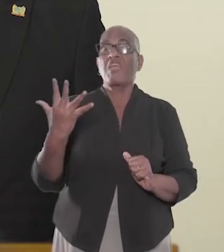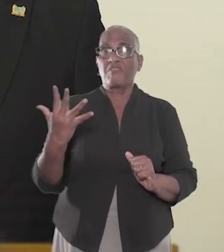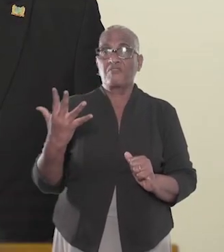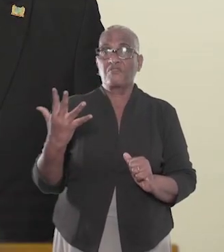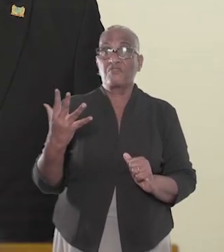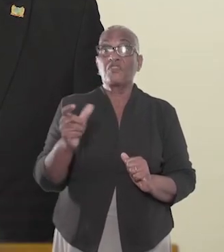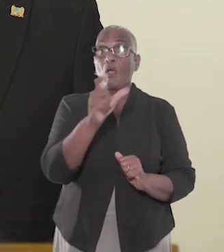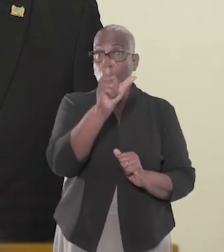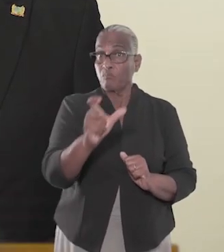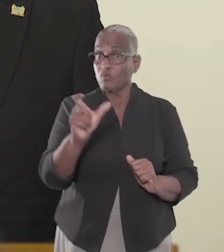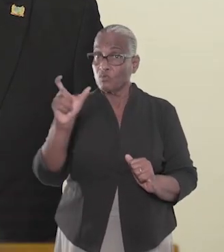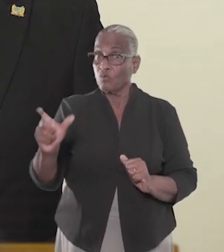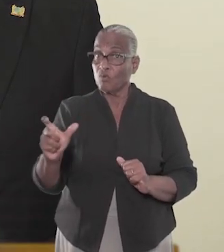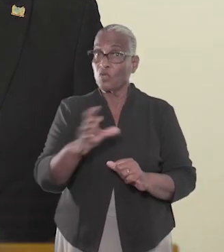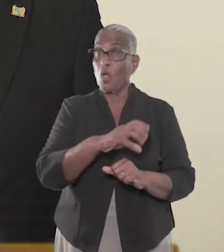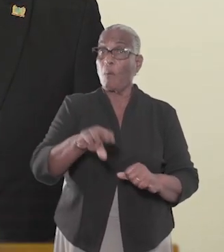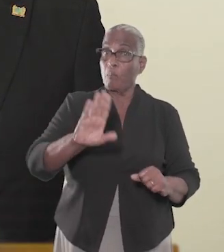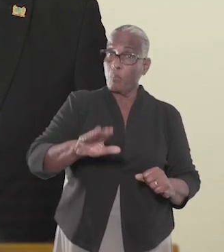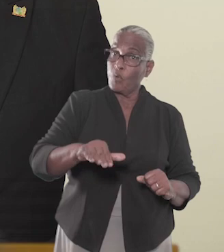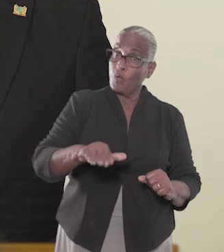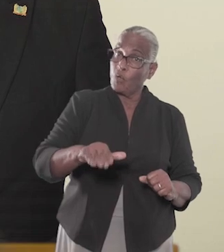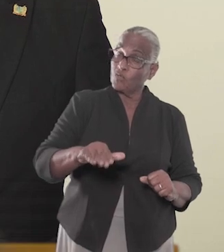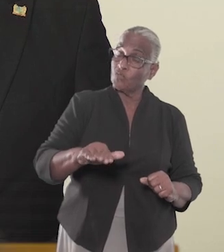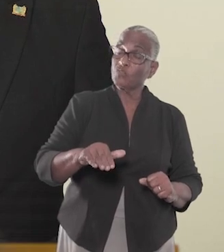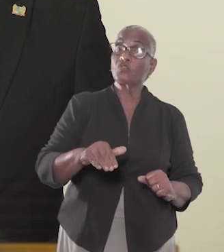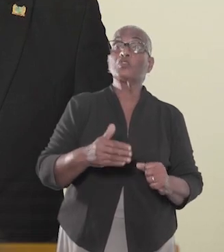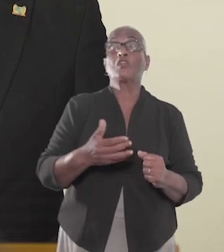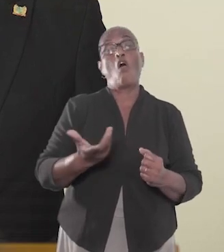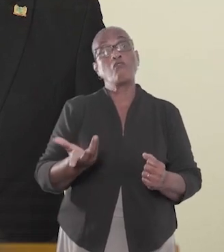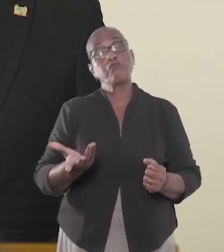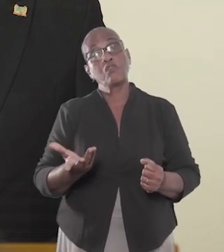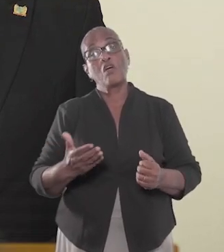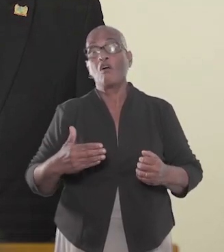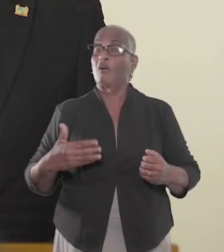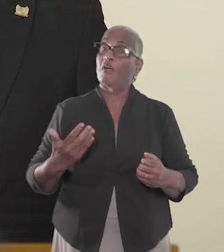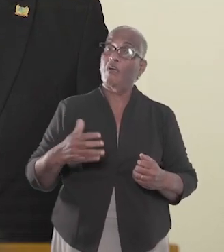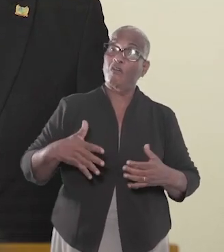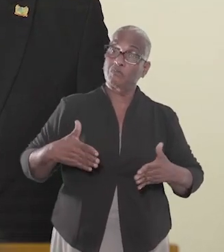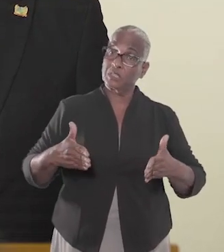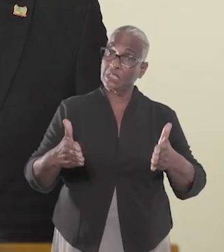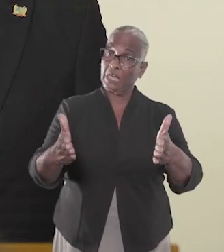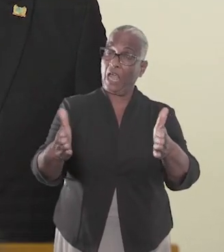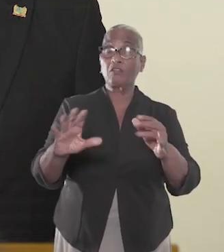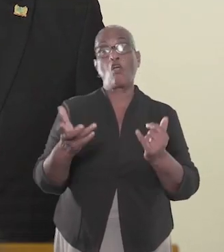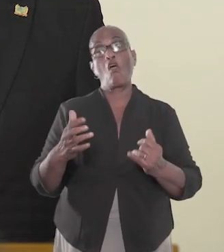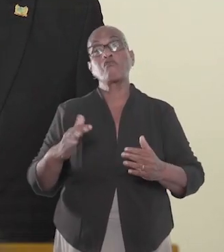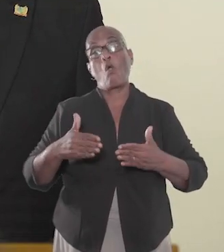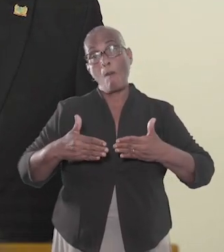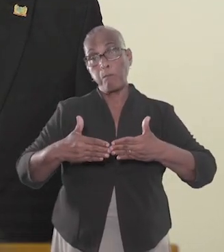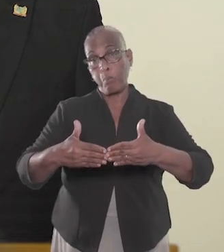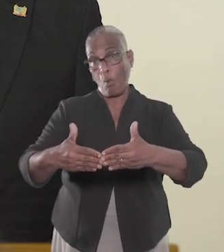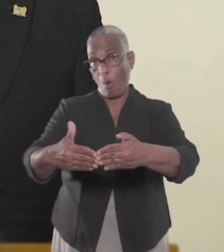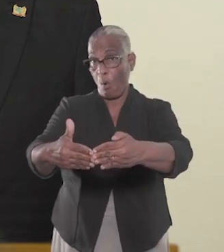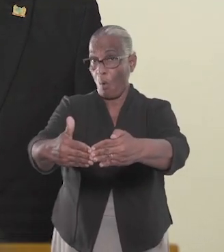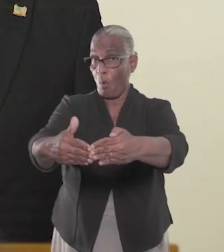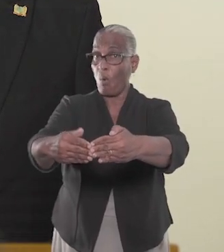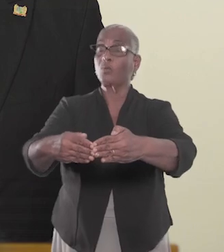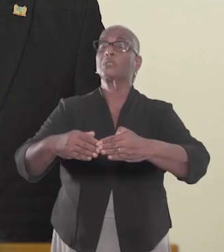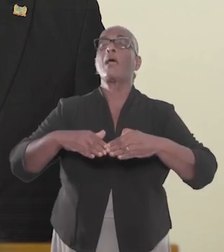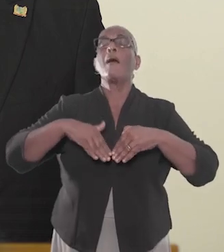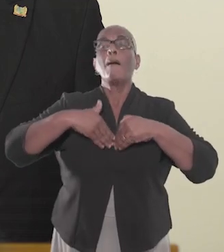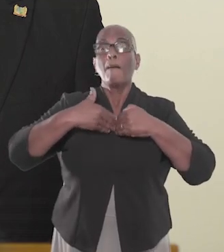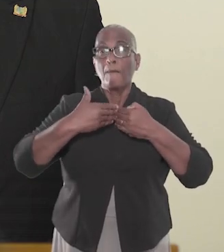Maatregel 5. Personenvervoer door middel van het openbaar transport over de weg of over het water